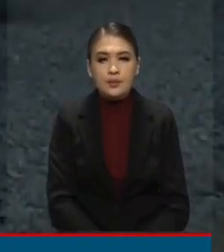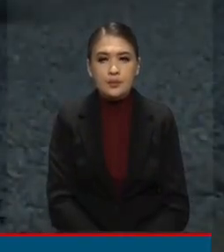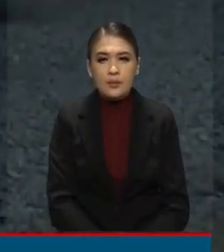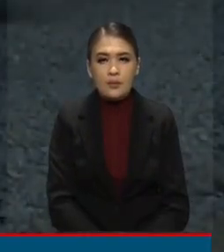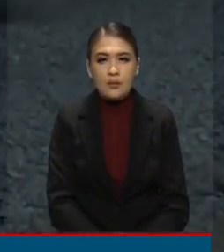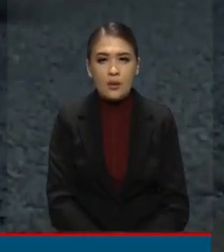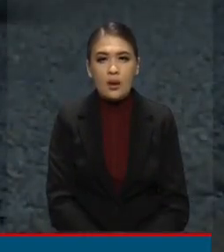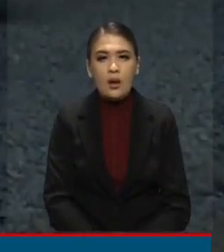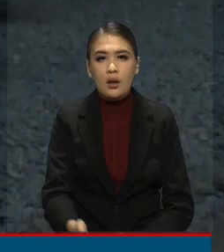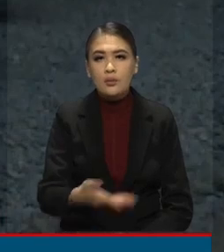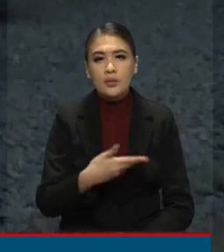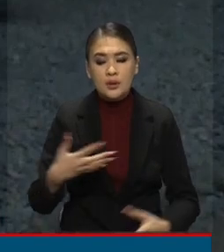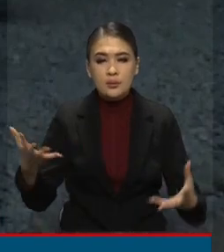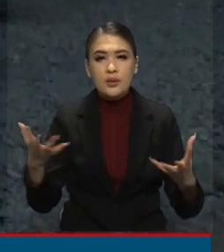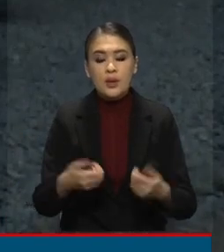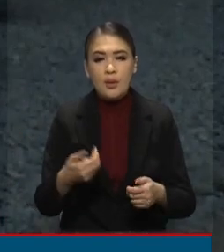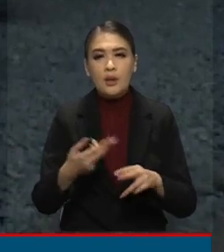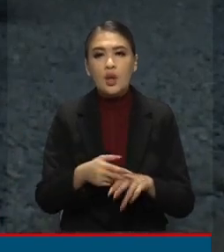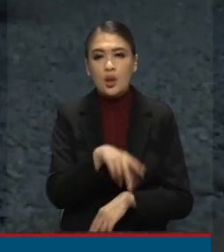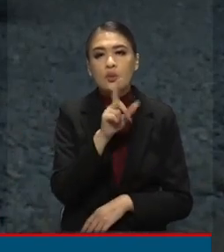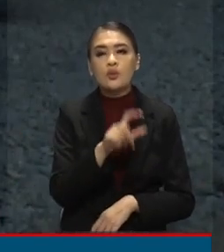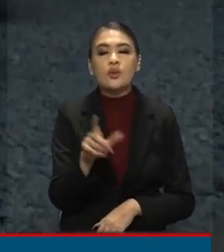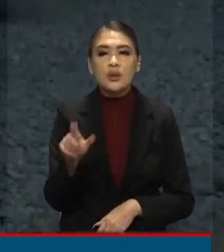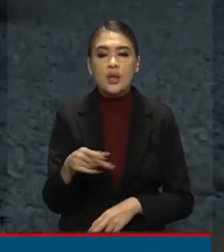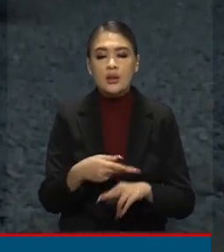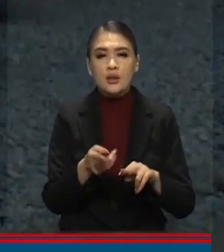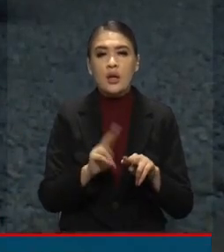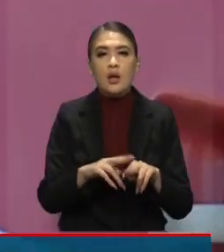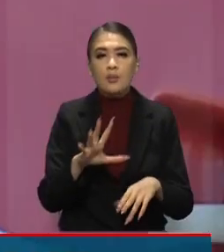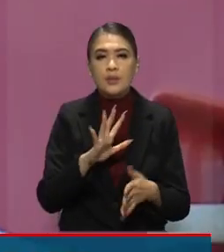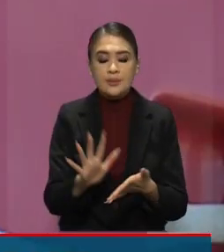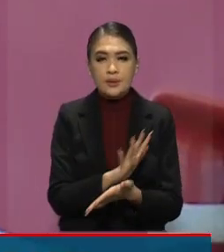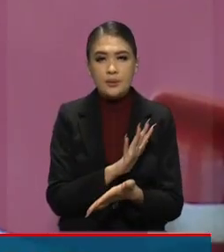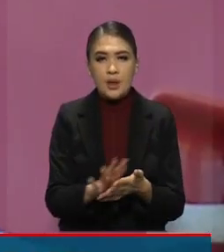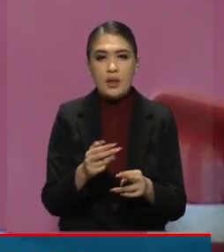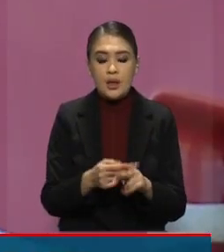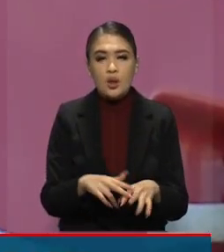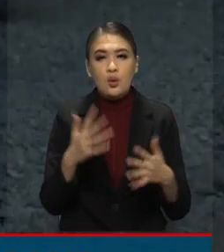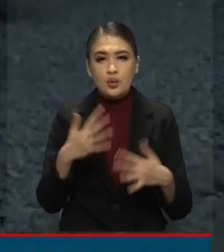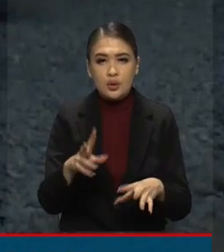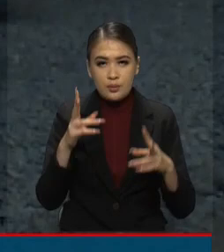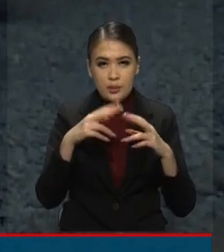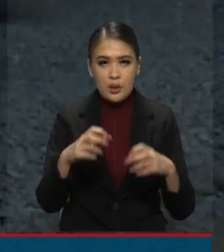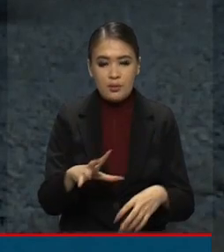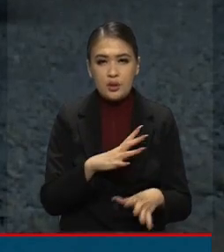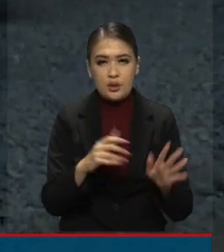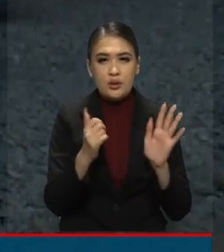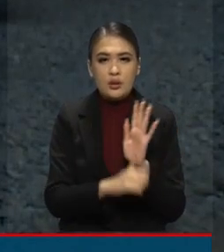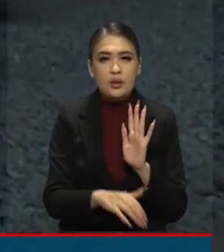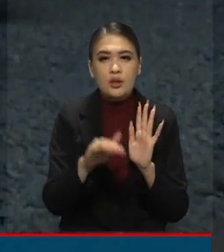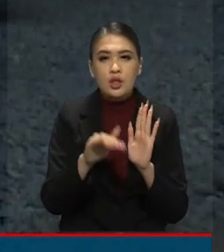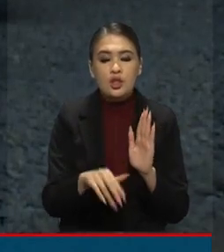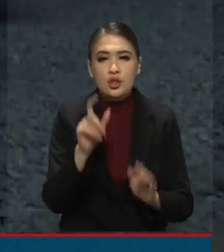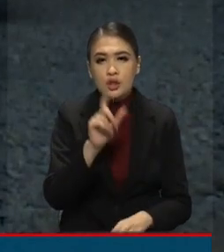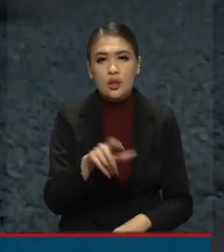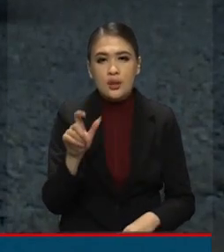станциях все без исключения людей оказываем медицинскую помощь бесплатная уже осмотрели около 60 сся человек это